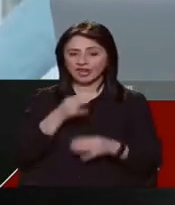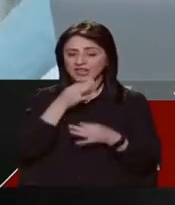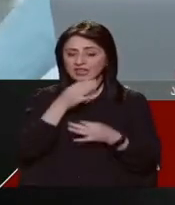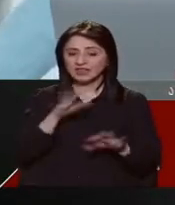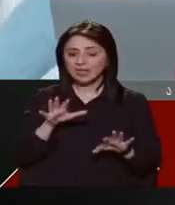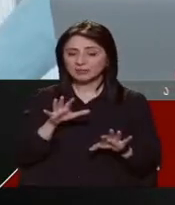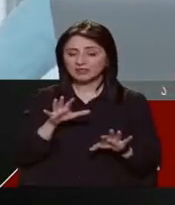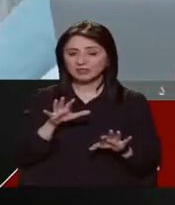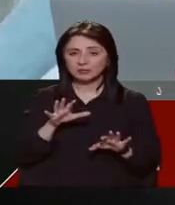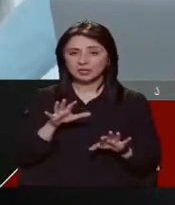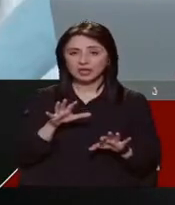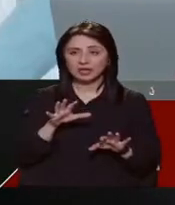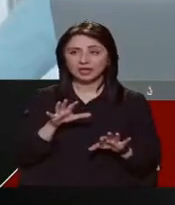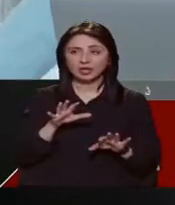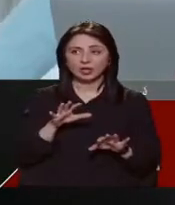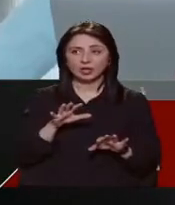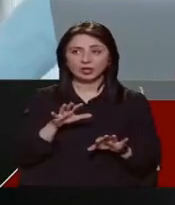ნებისმიერი